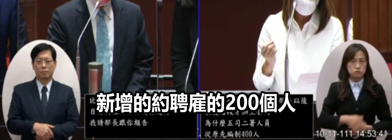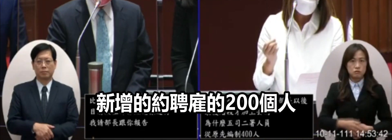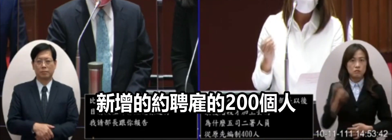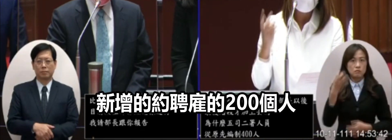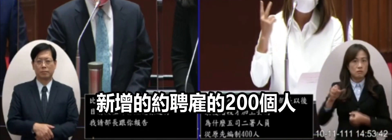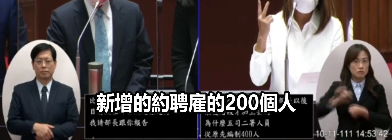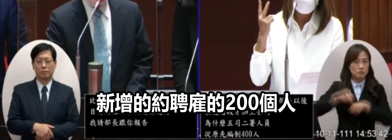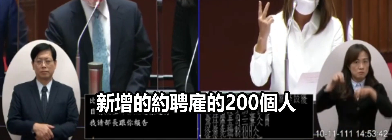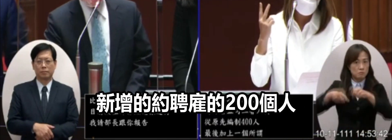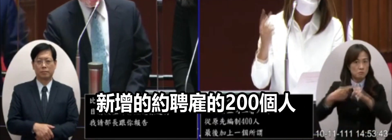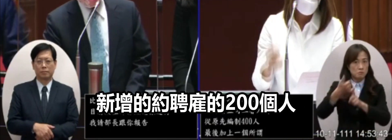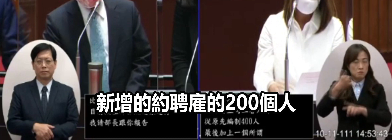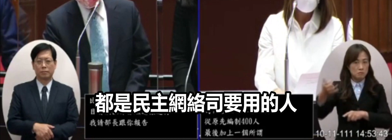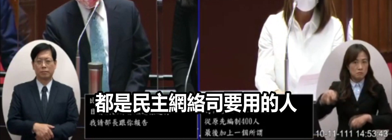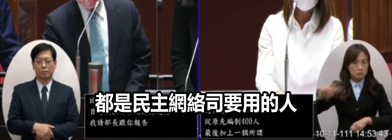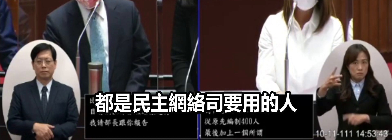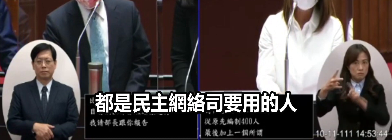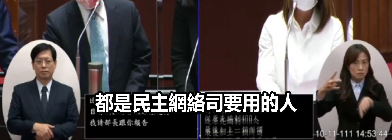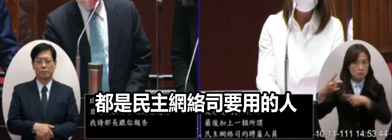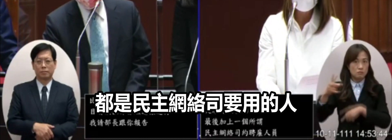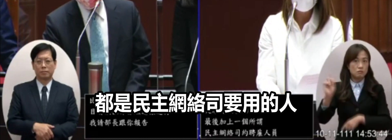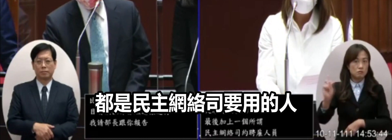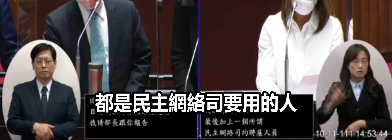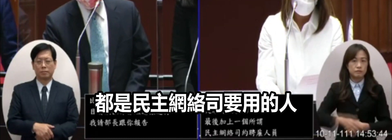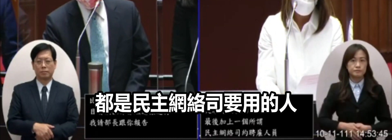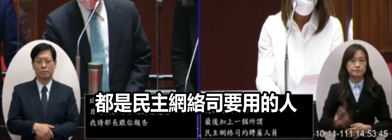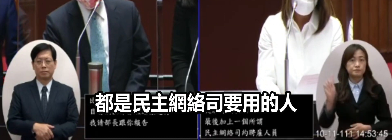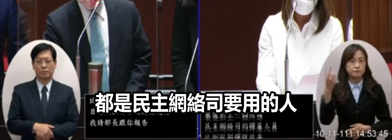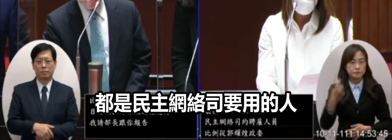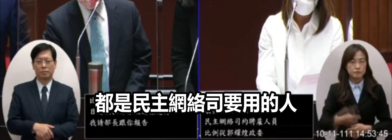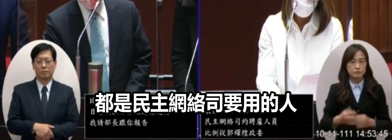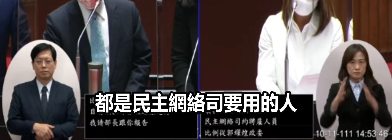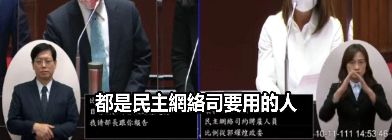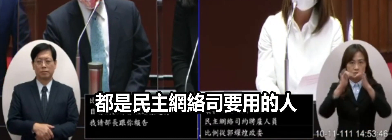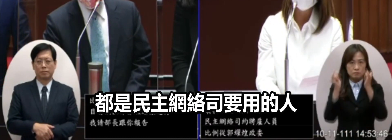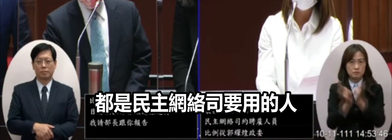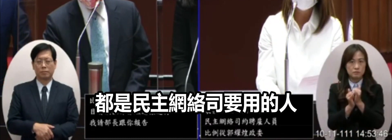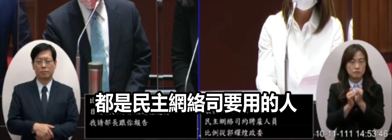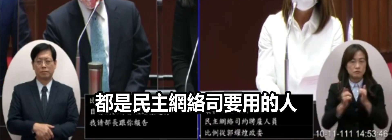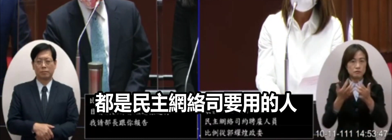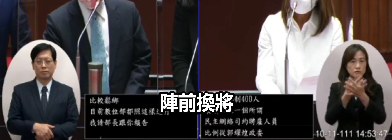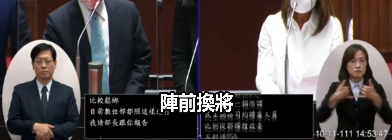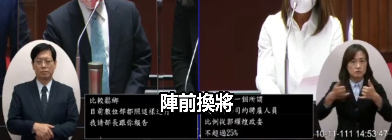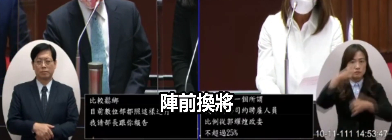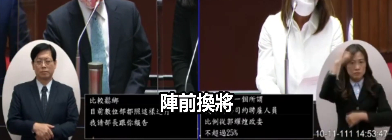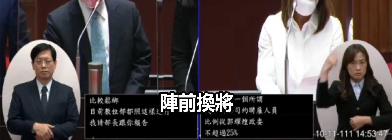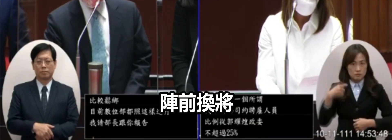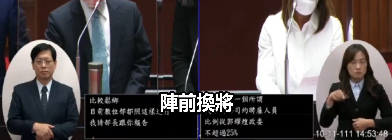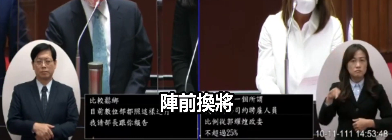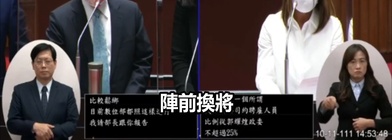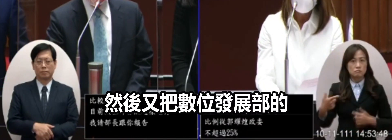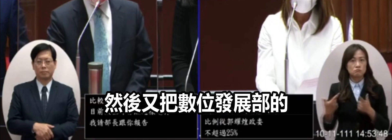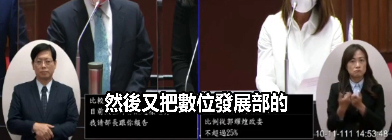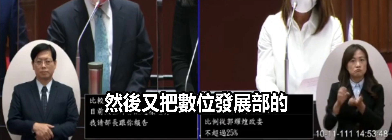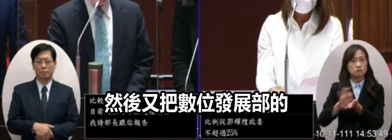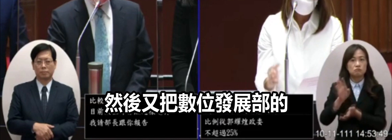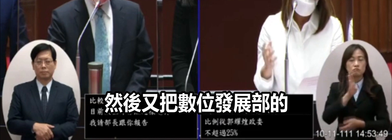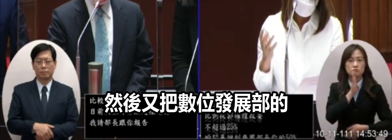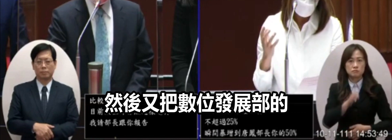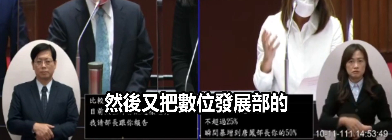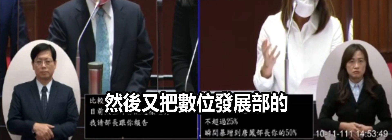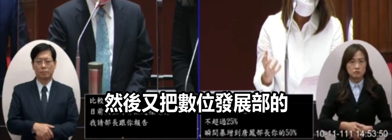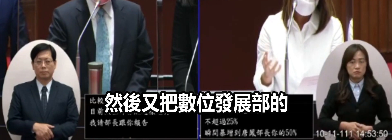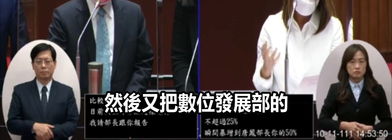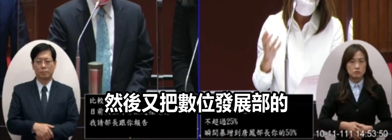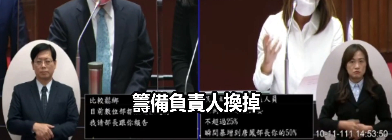增的约聘雇的200个人都是民主网络司要用的人，阵前换将，然后又把